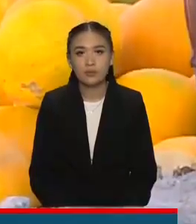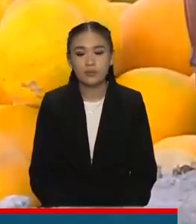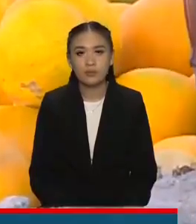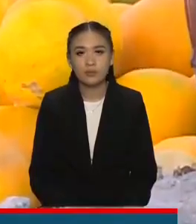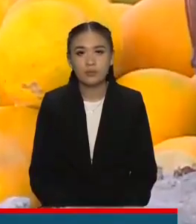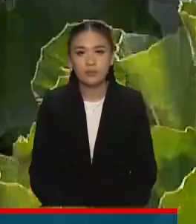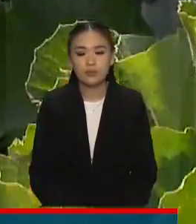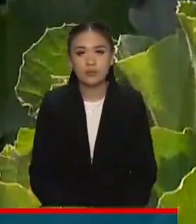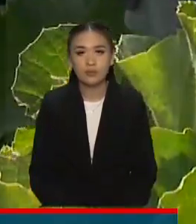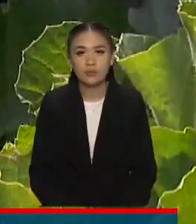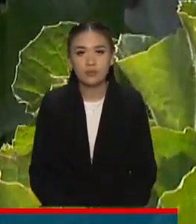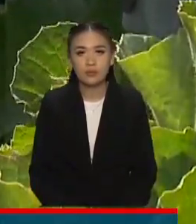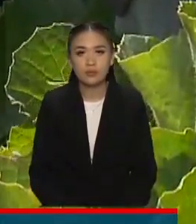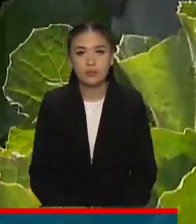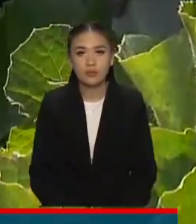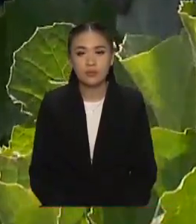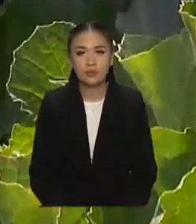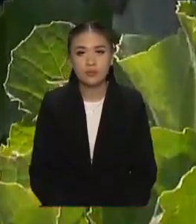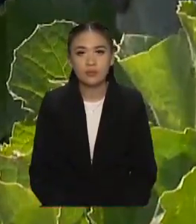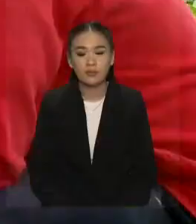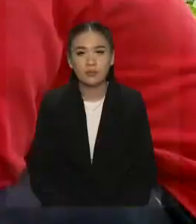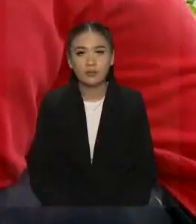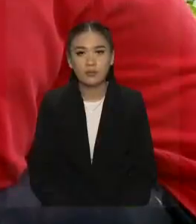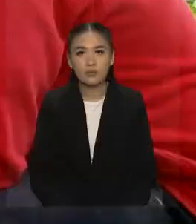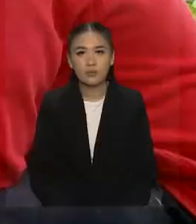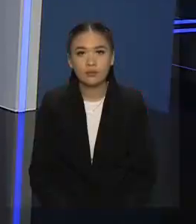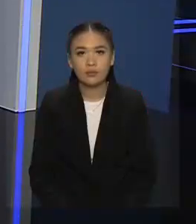Елжас Әбділда, Жасұлан Бақытбек, Жібек жолы, Қызылорда облысынан.